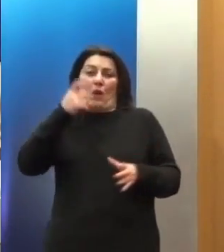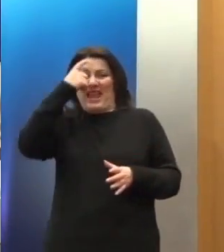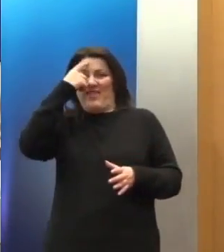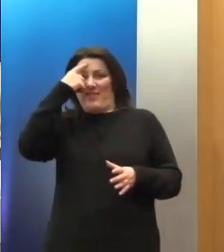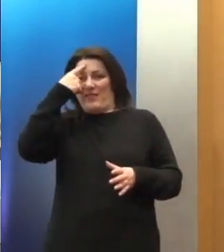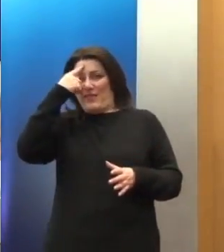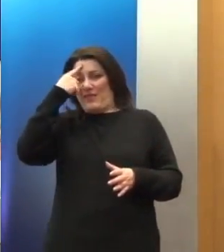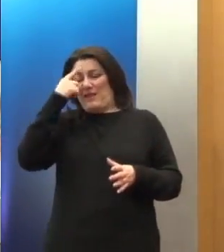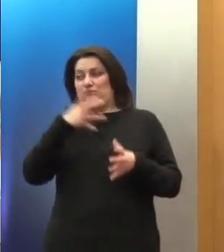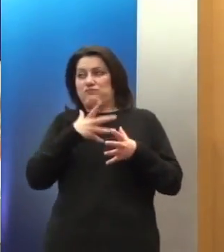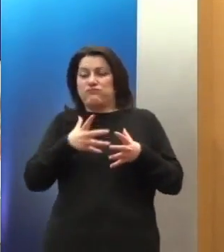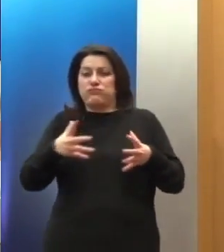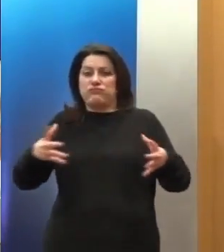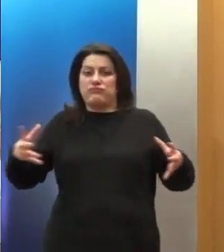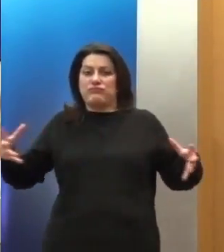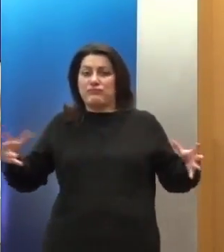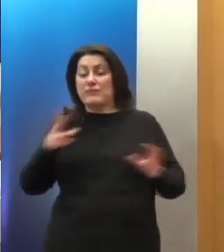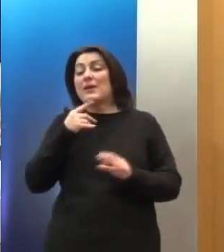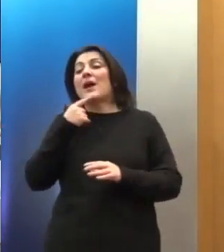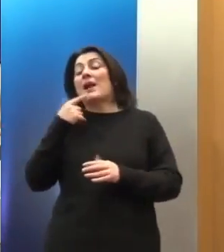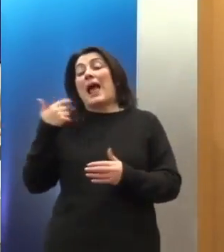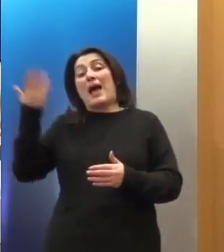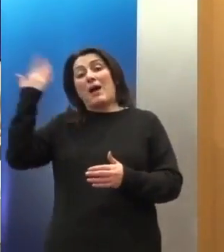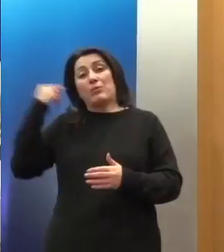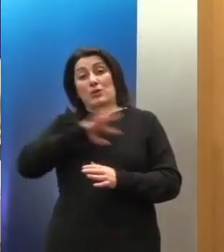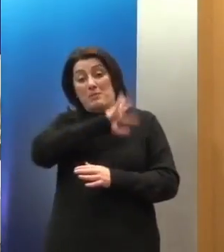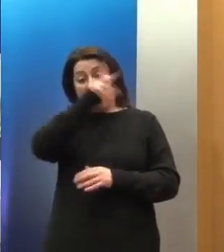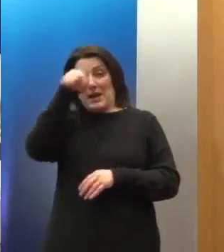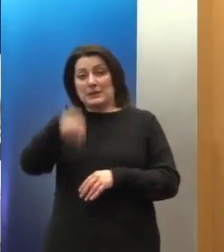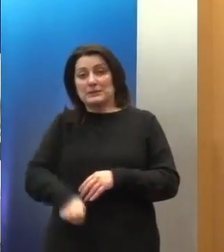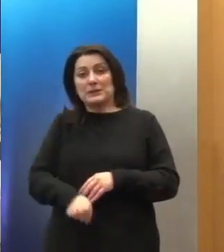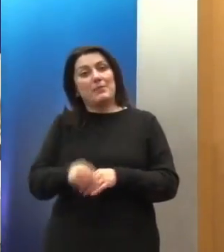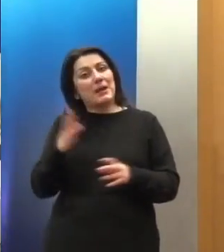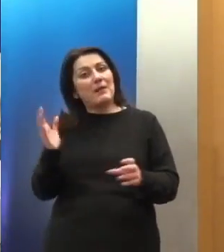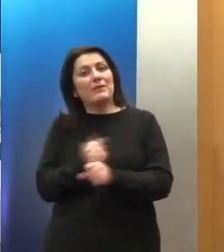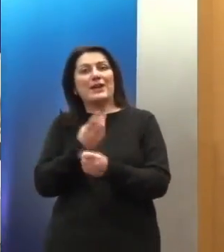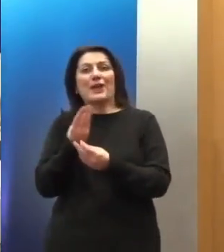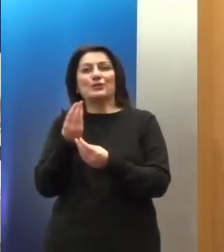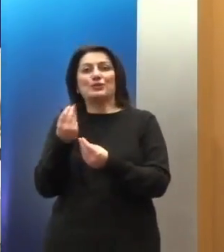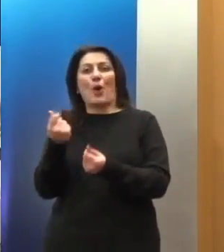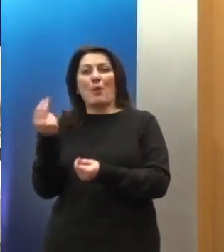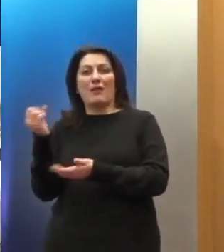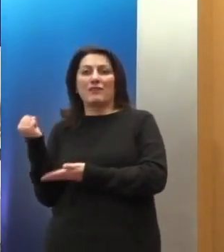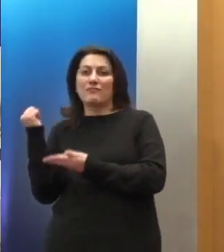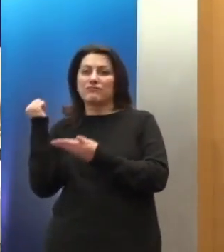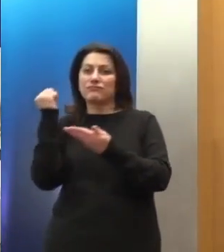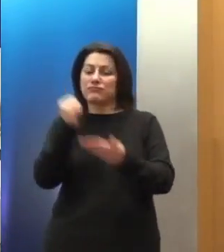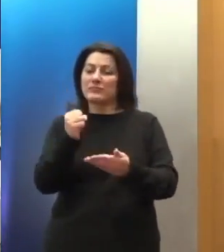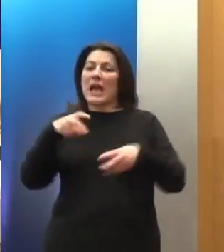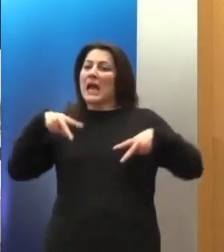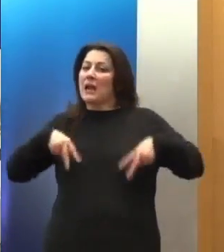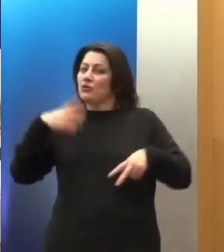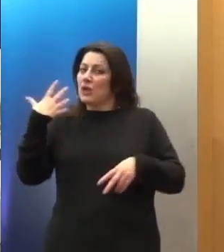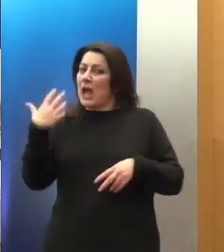ο οποίος κάθε χρόνο, από εκείνο το χρόνο μέχρι σήμερα, έχει βρει τους πόρους στο κράτος, τους έχει εξασφαλίσει, έτσι ώστε